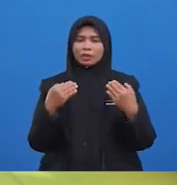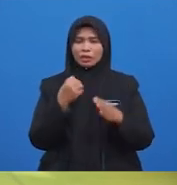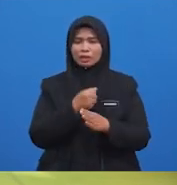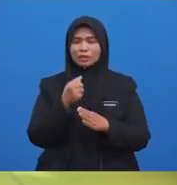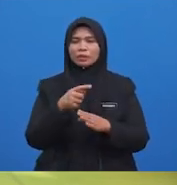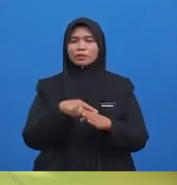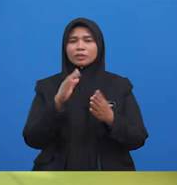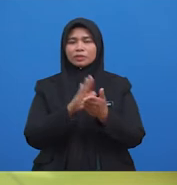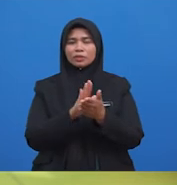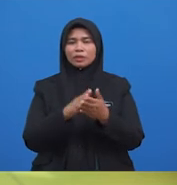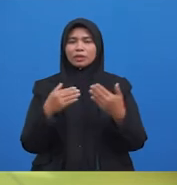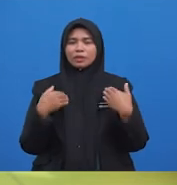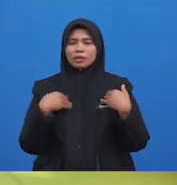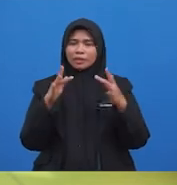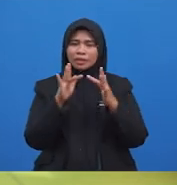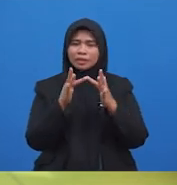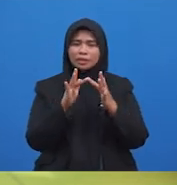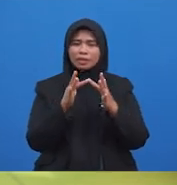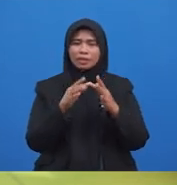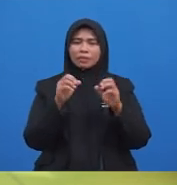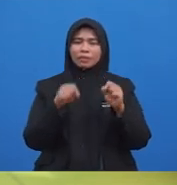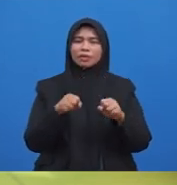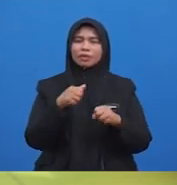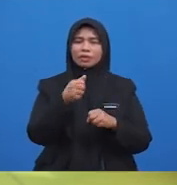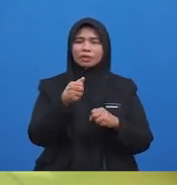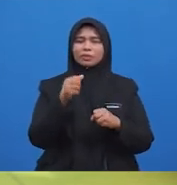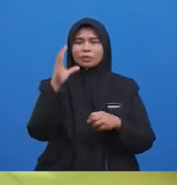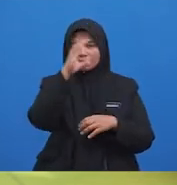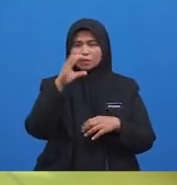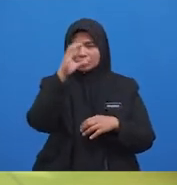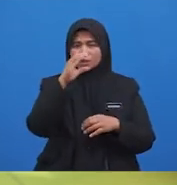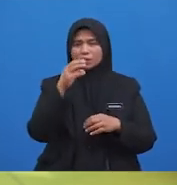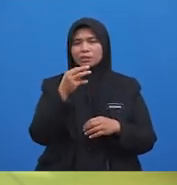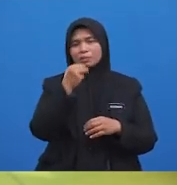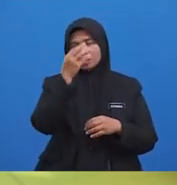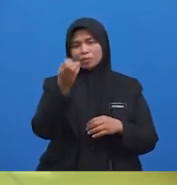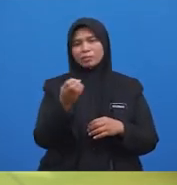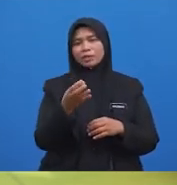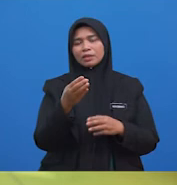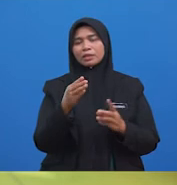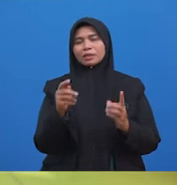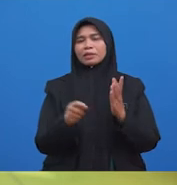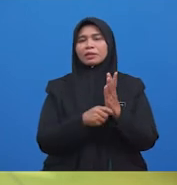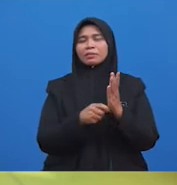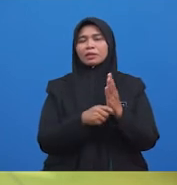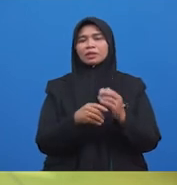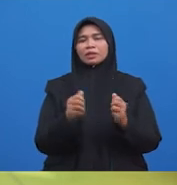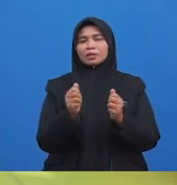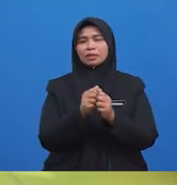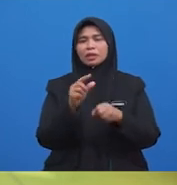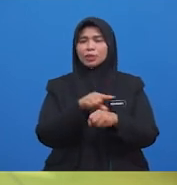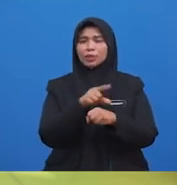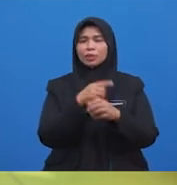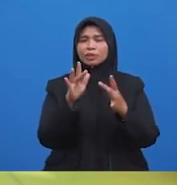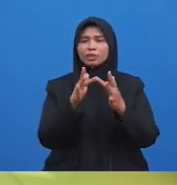sekolah mempunyai capaian internet bolehlah kamu mencari maklumat tambahan melalui internet